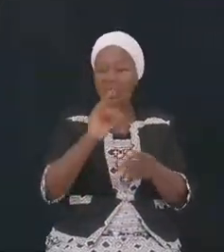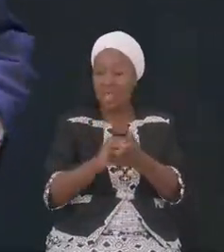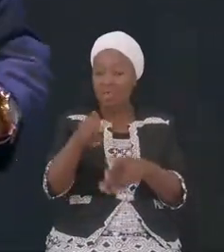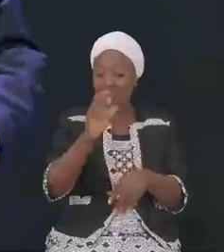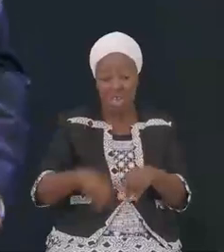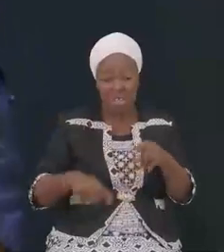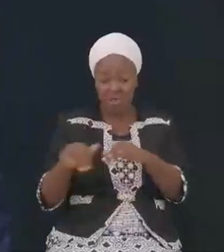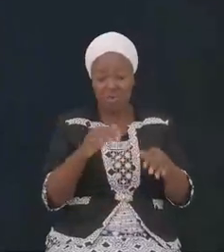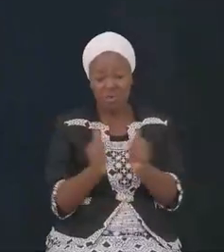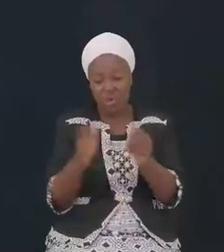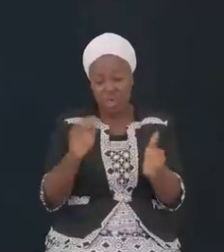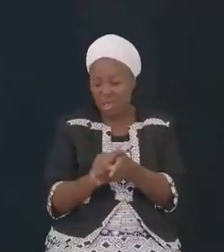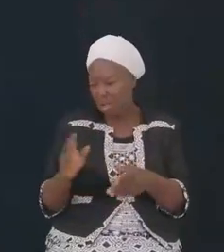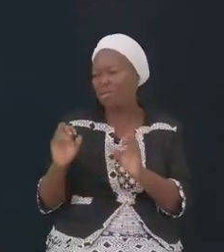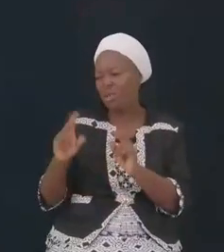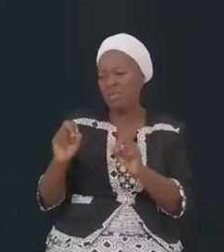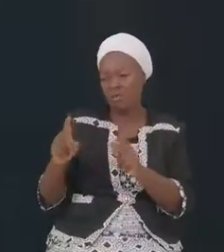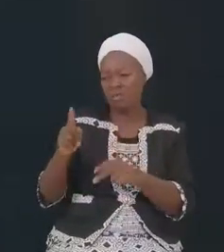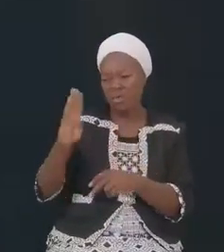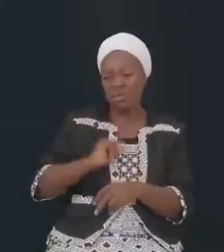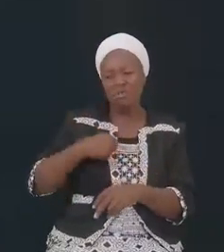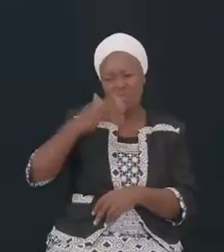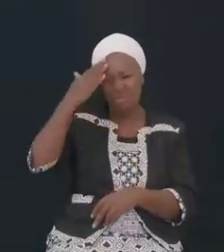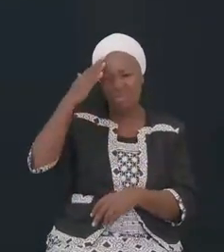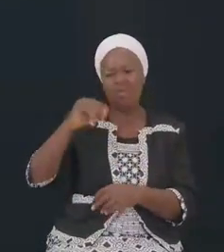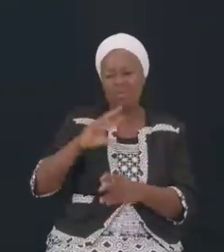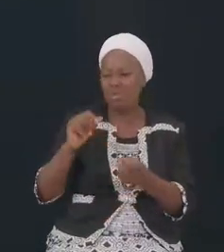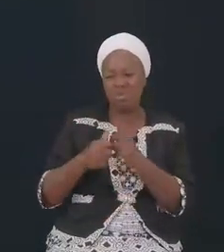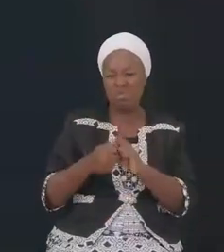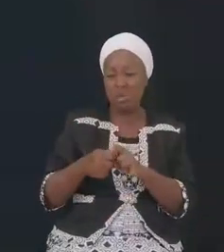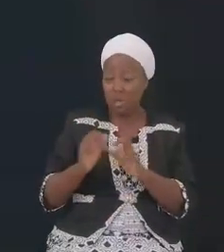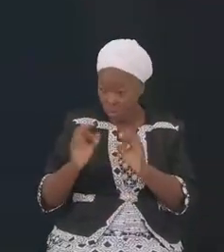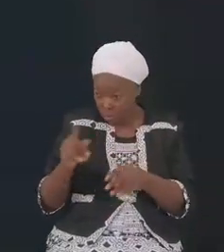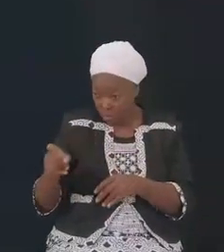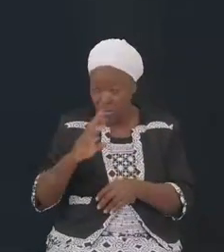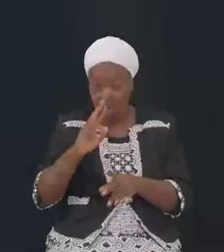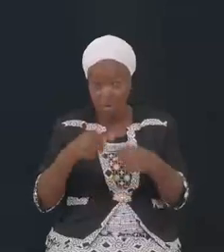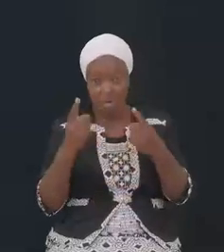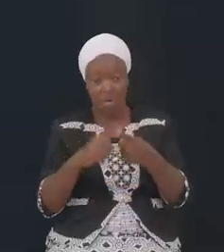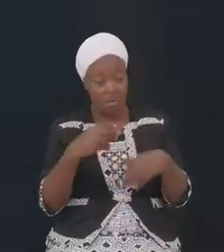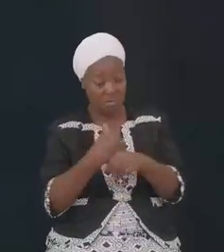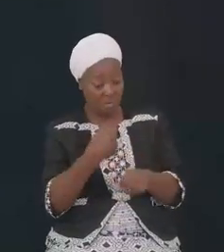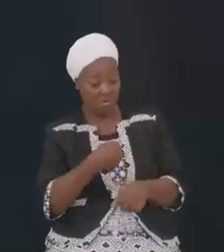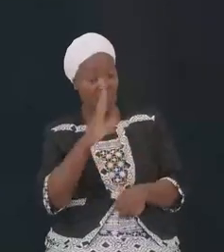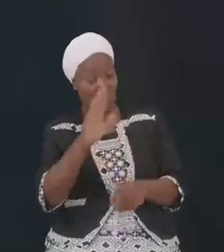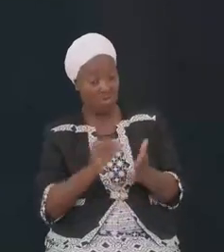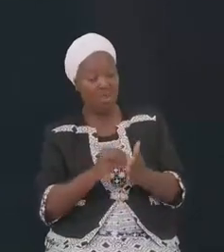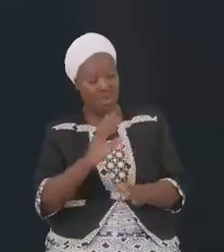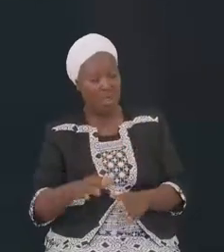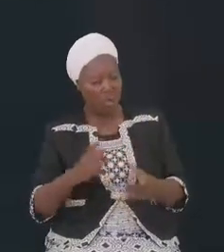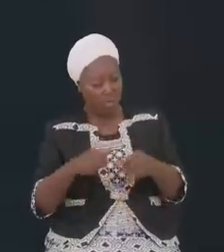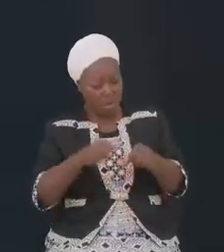tu ne peux vivre sans cela. Tu dis que Dieu, je vais avoir cela. Si tu vas faire de moi ton enfant, que je